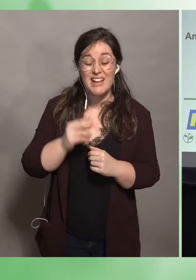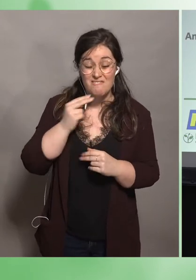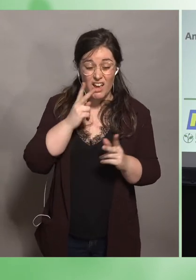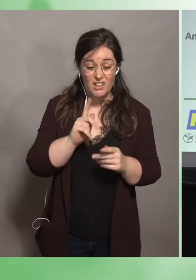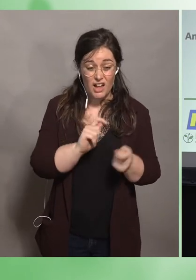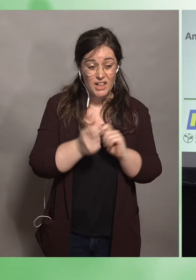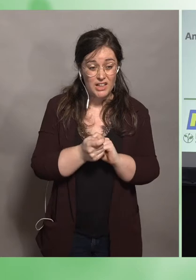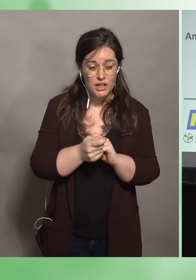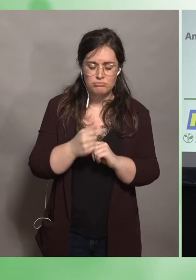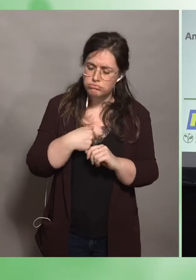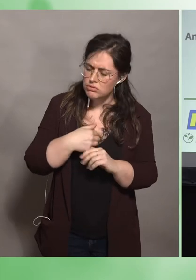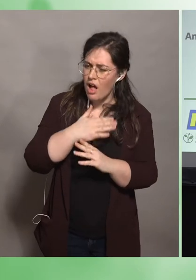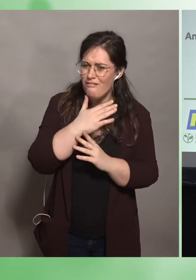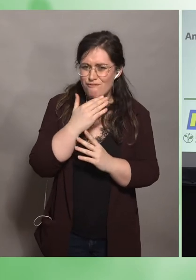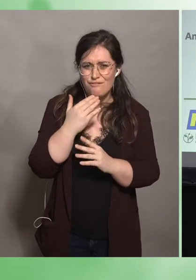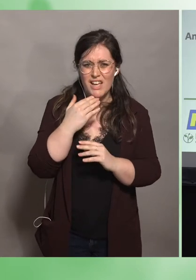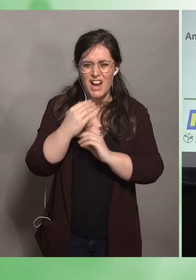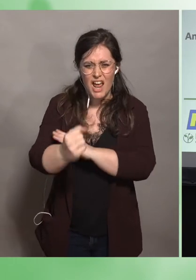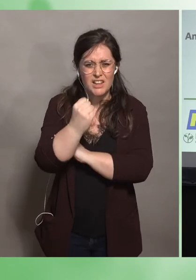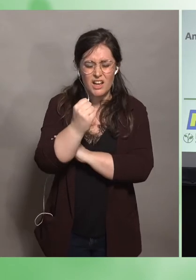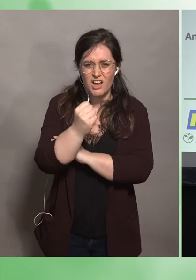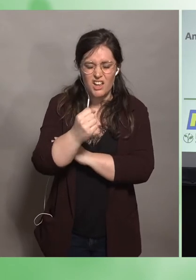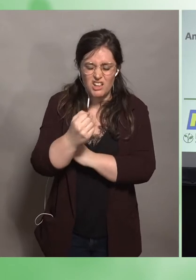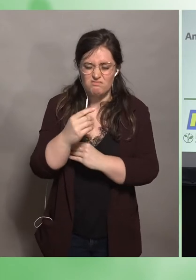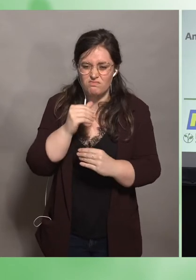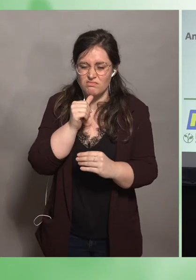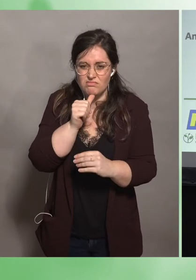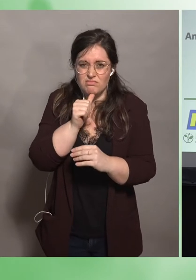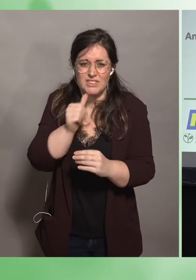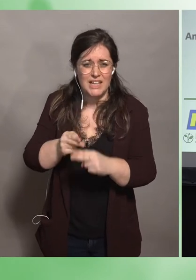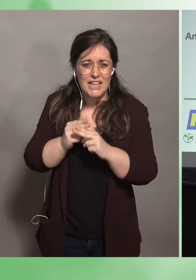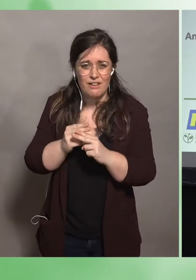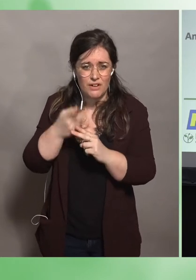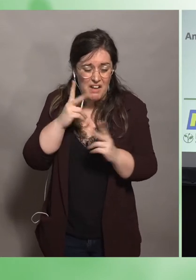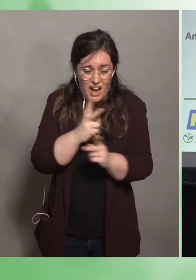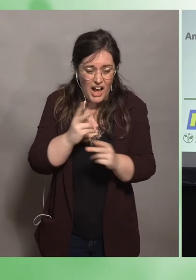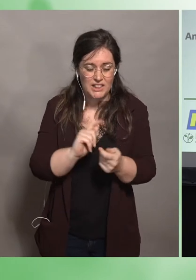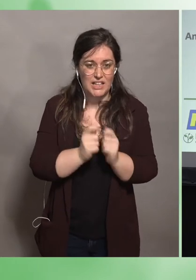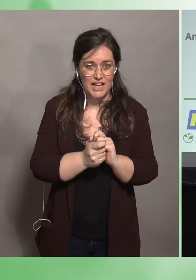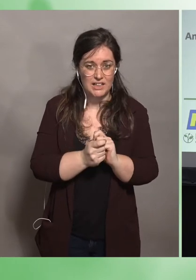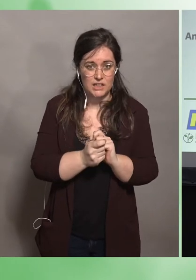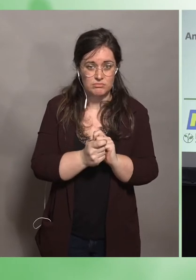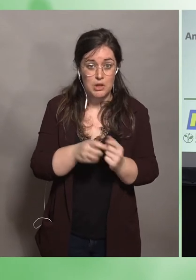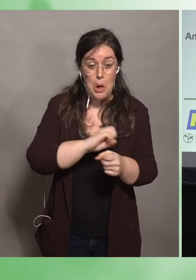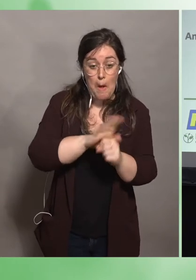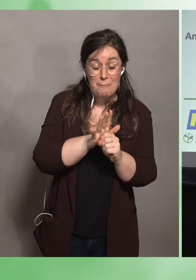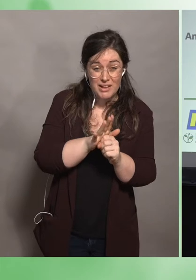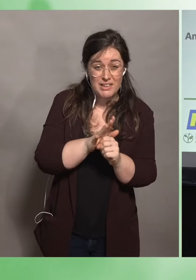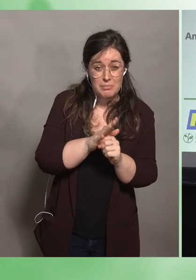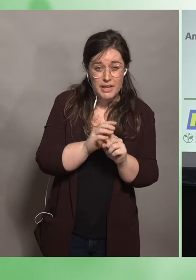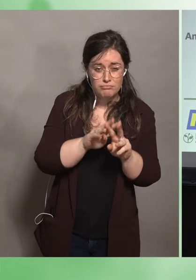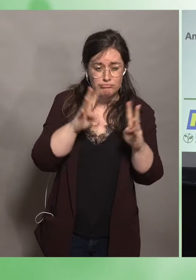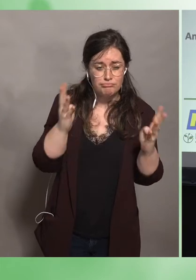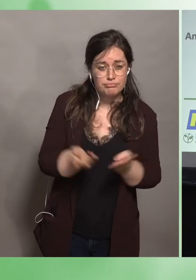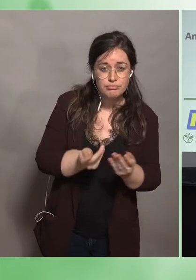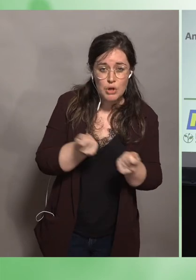es so viel verschwendete Energie, weil ich nichts an dieser Situation verändern würde. Eine Pandemie, die vielleicht das Marktumfeld so